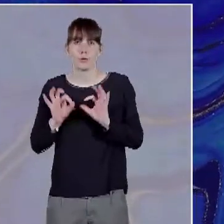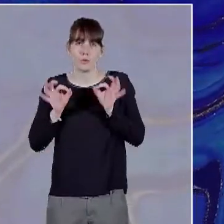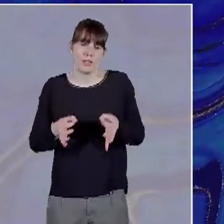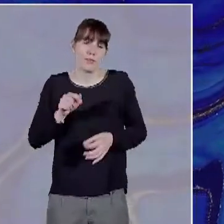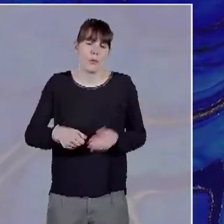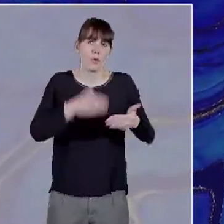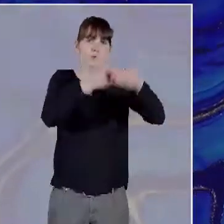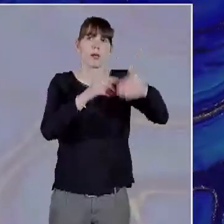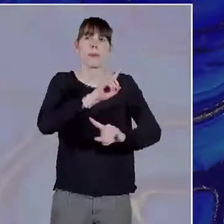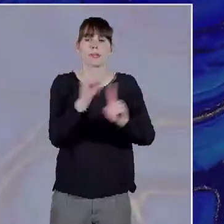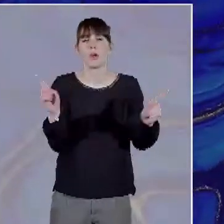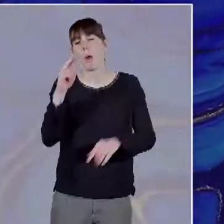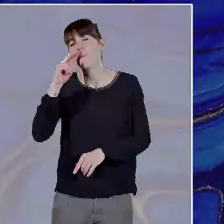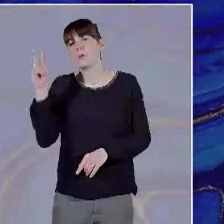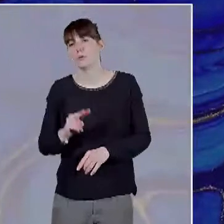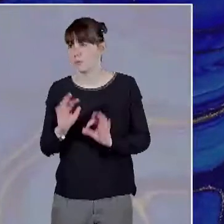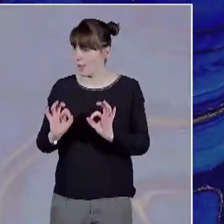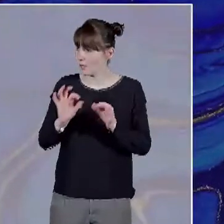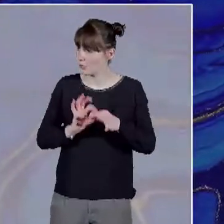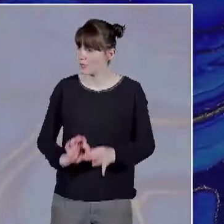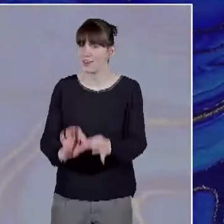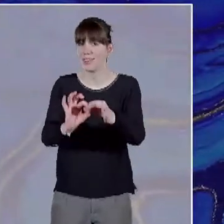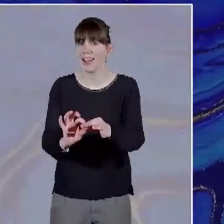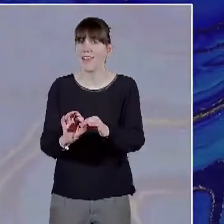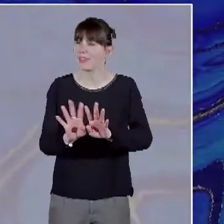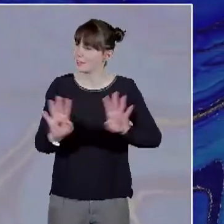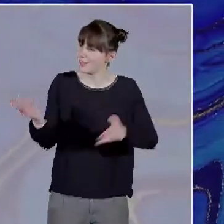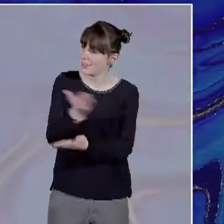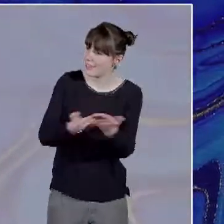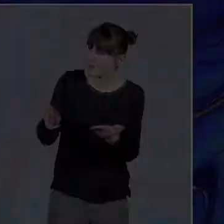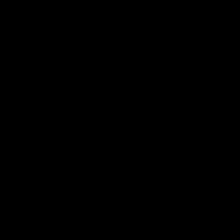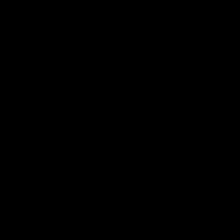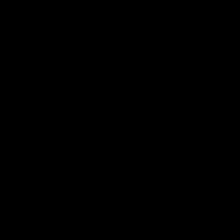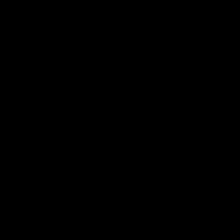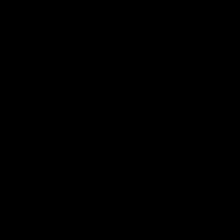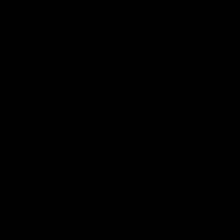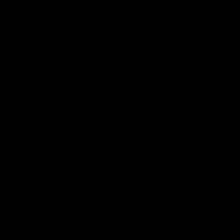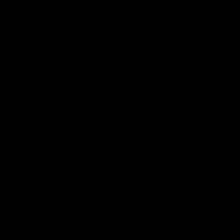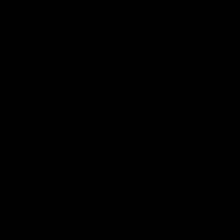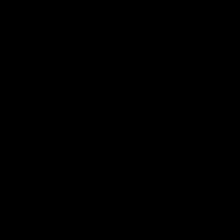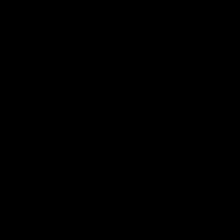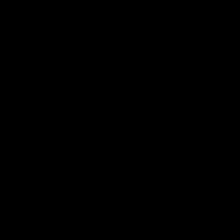on va justement débattre désormais la nécessité de choisir des matériaux biosourcés et géosourcés.